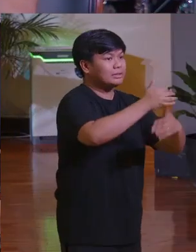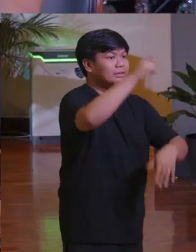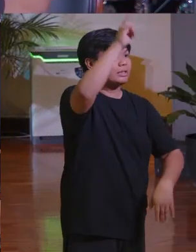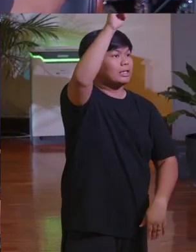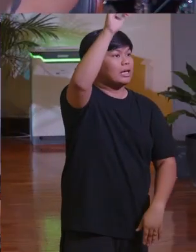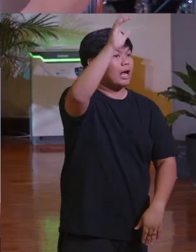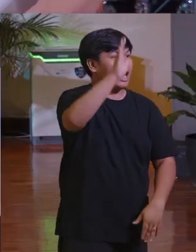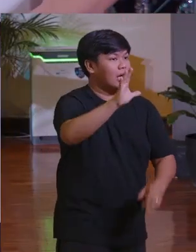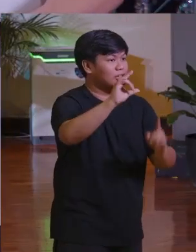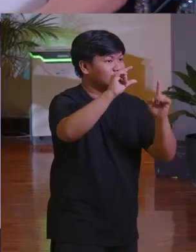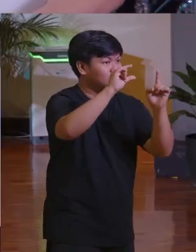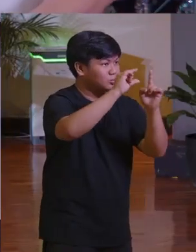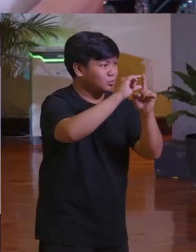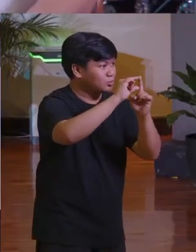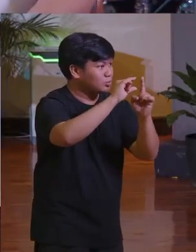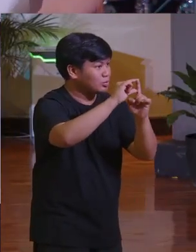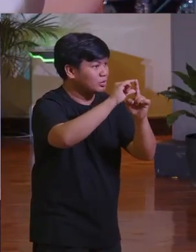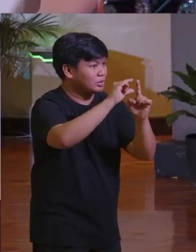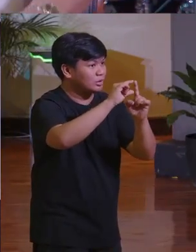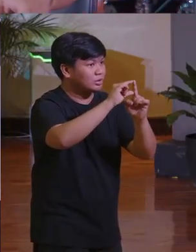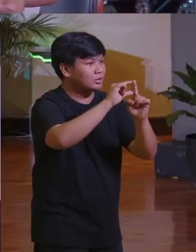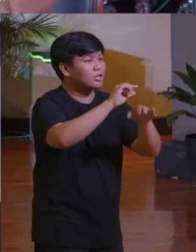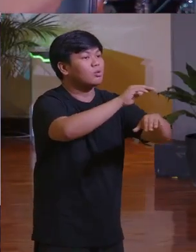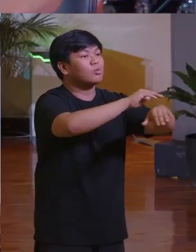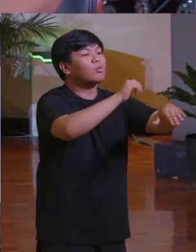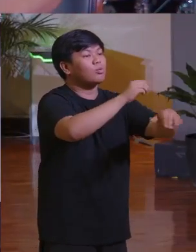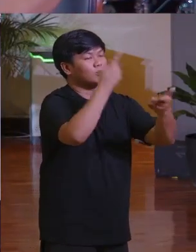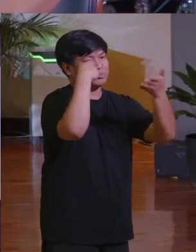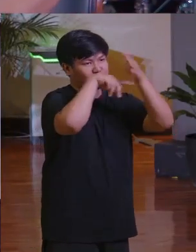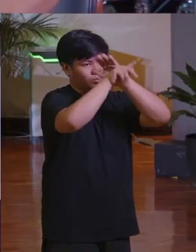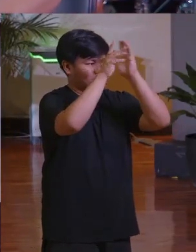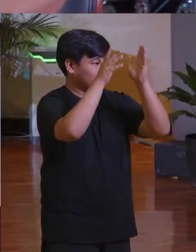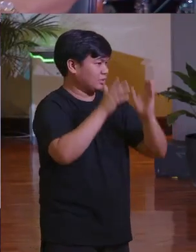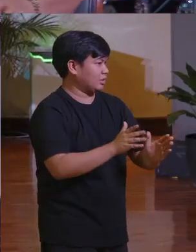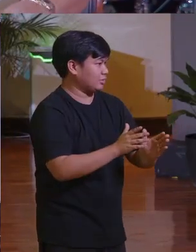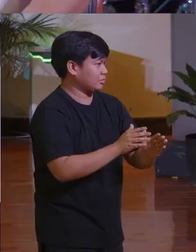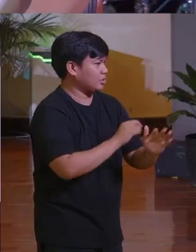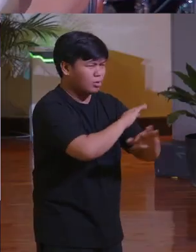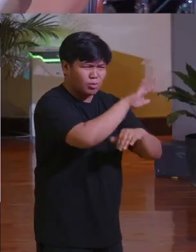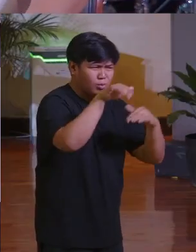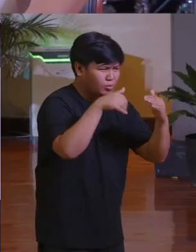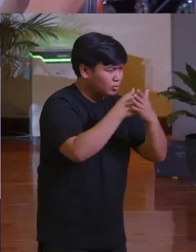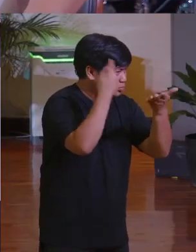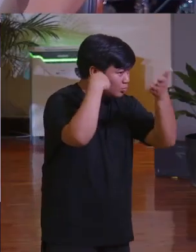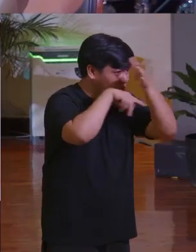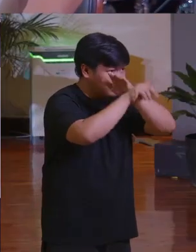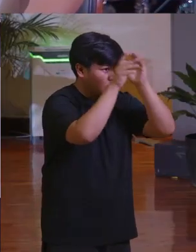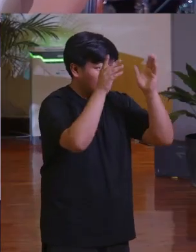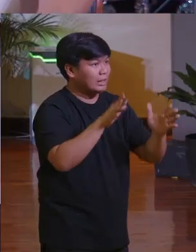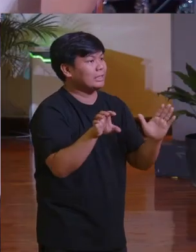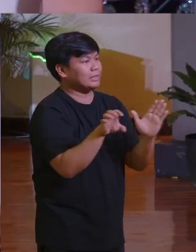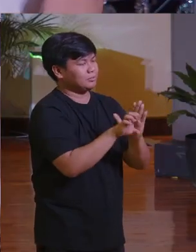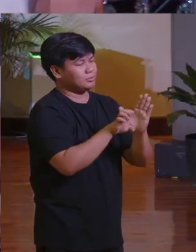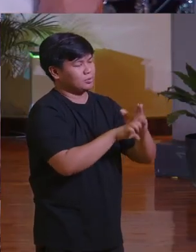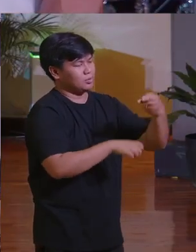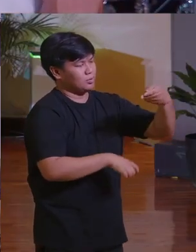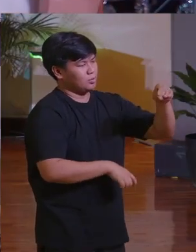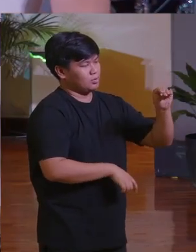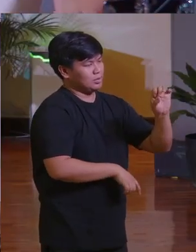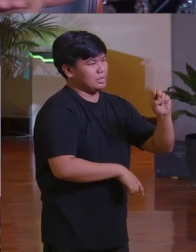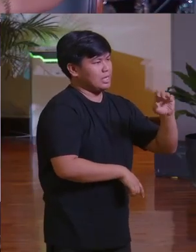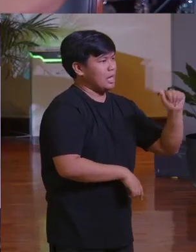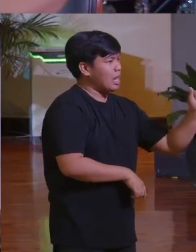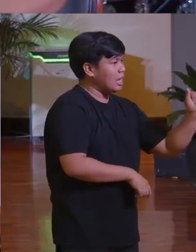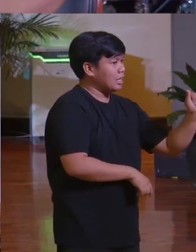ang naghihirang ng kanyang mga propeta. Ang lahat po ng mga propeta, halimbawa si Hosea, chapter 1, verse